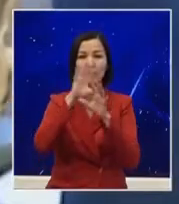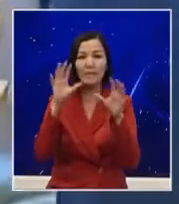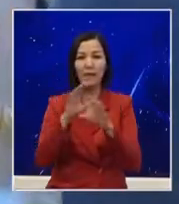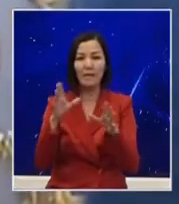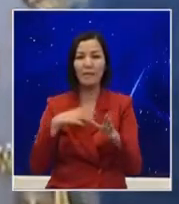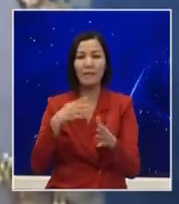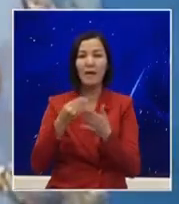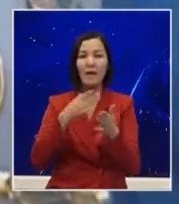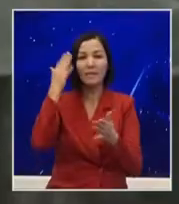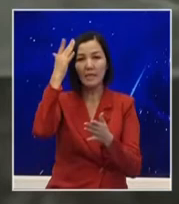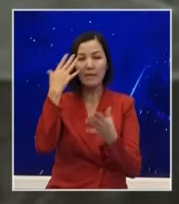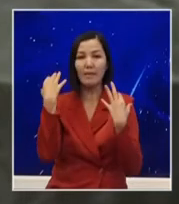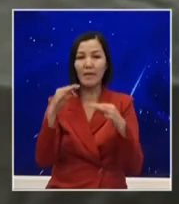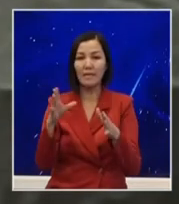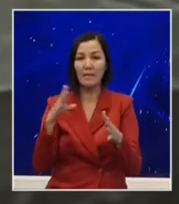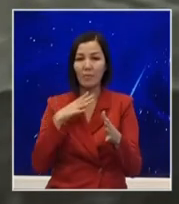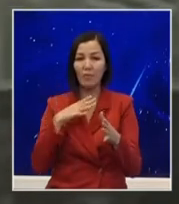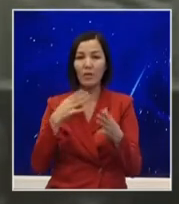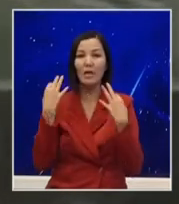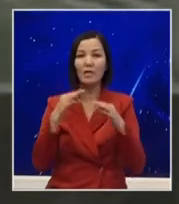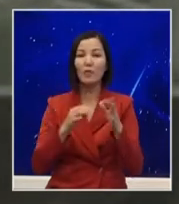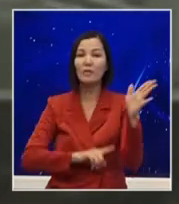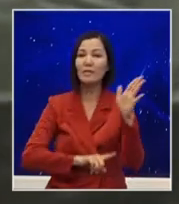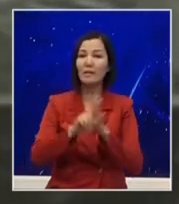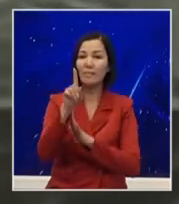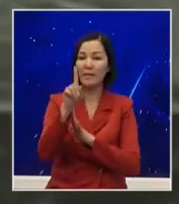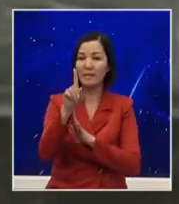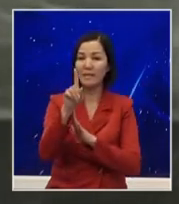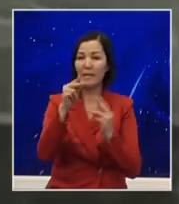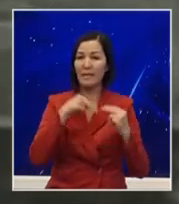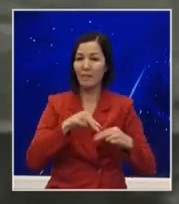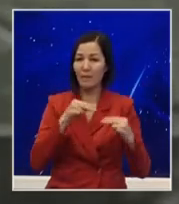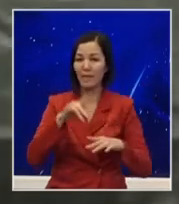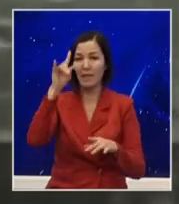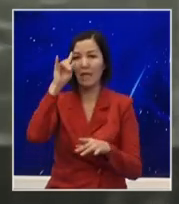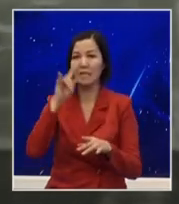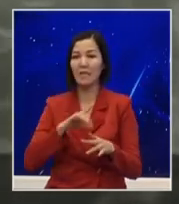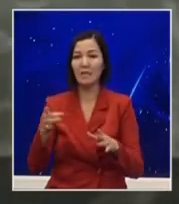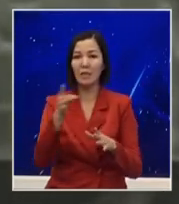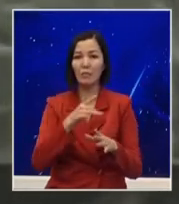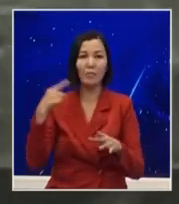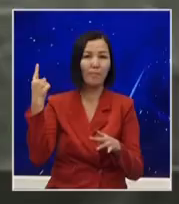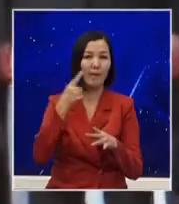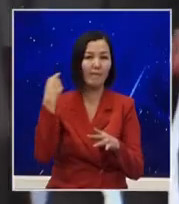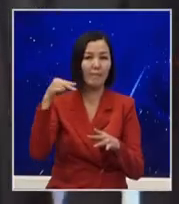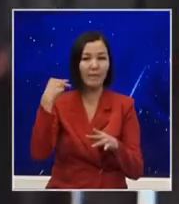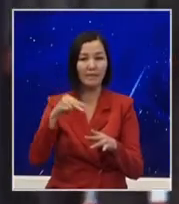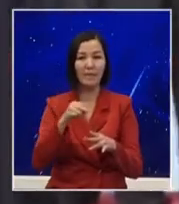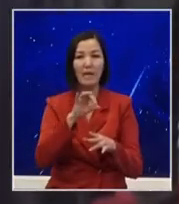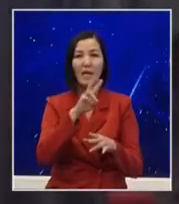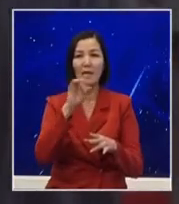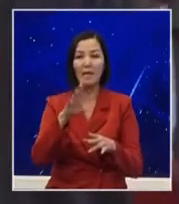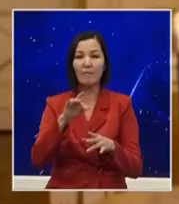Бәрінің асыл арманы азаттық еді. Сол тәуелсіздіктің басында тұру бақыты Қазақстан Республикасының тұңғыш президенті